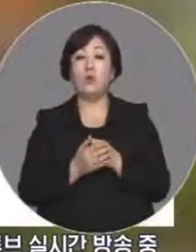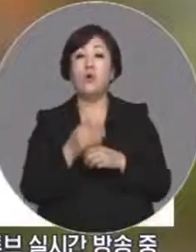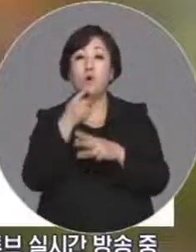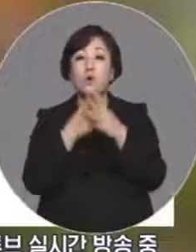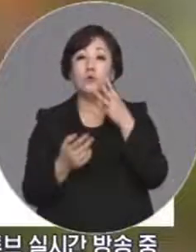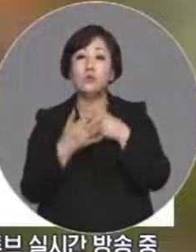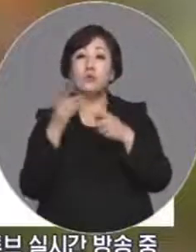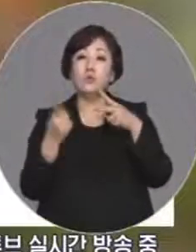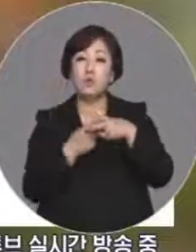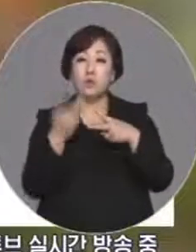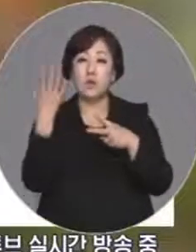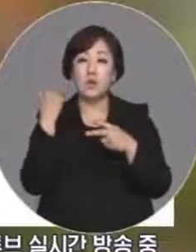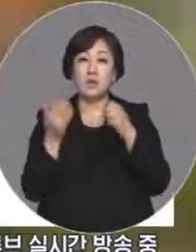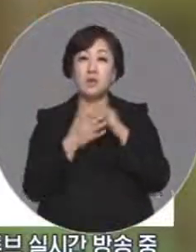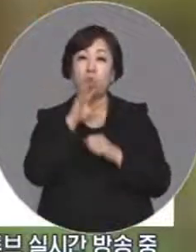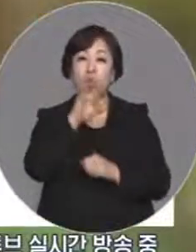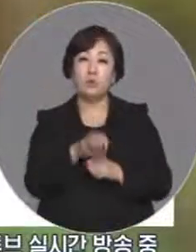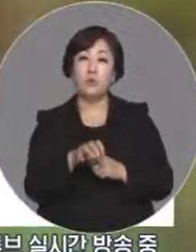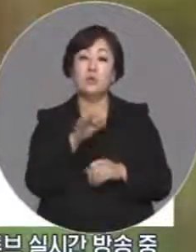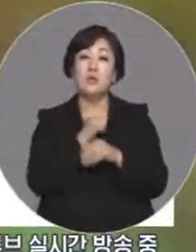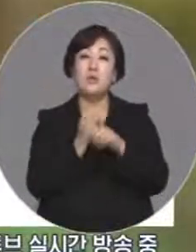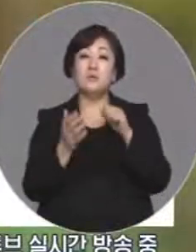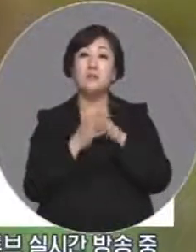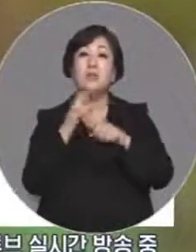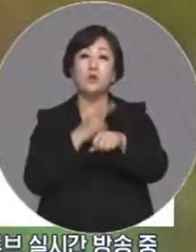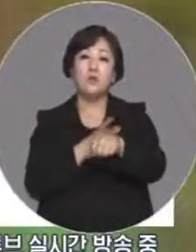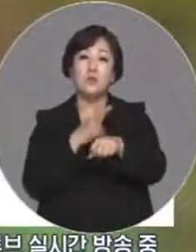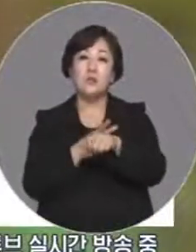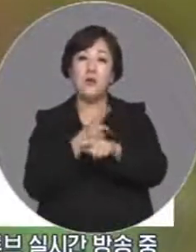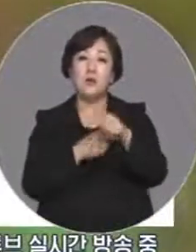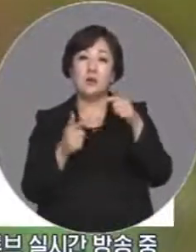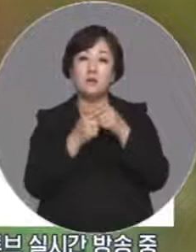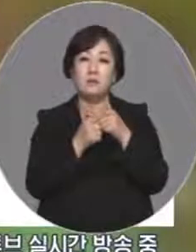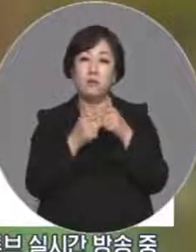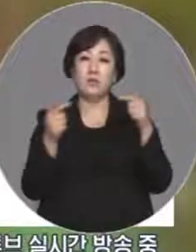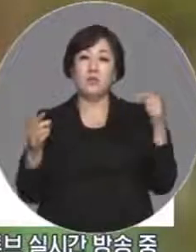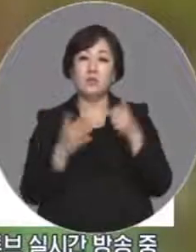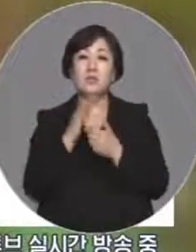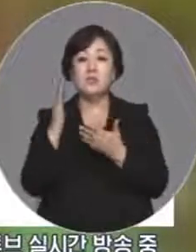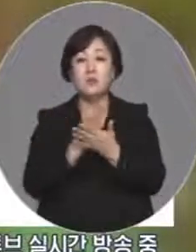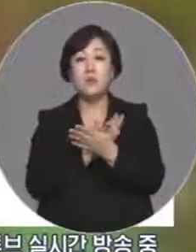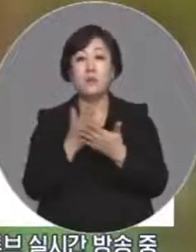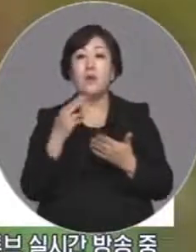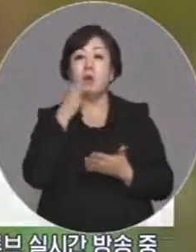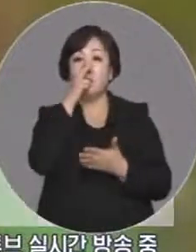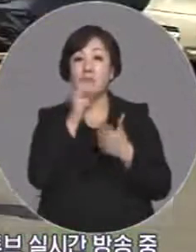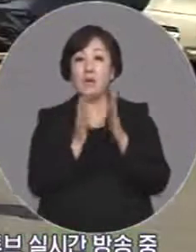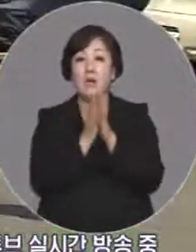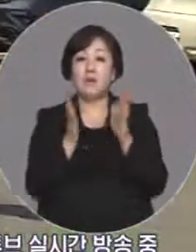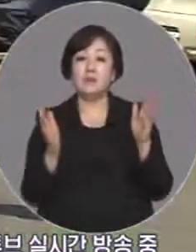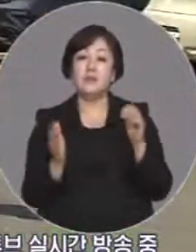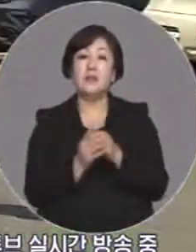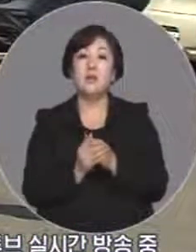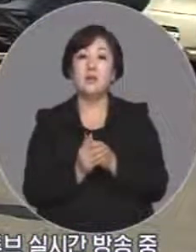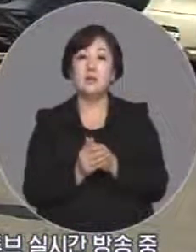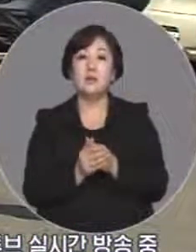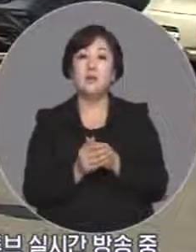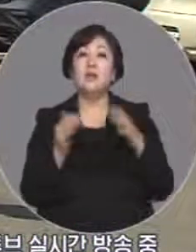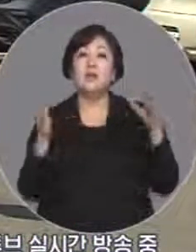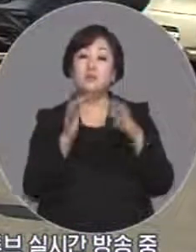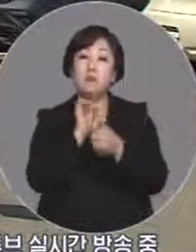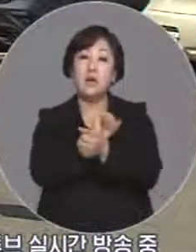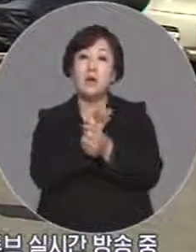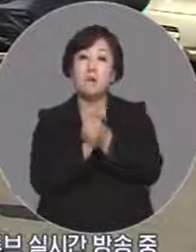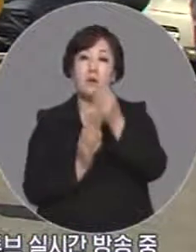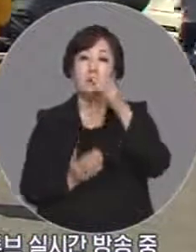위치한 초등학교 등 학교 3곳에서도 교사 등 확진자가 발생해 선별검사를 진행했습니다. 집단